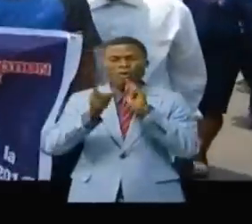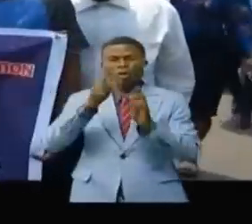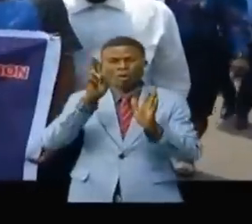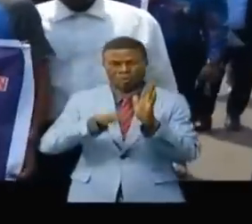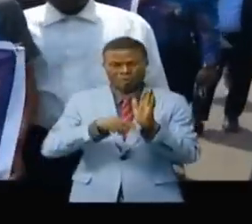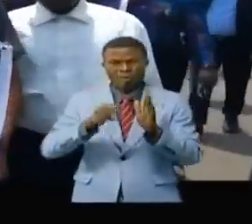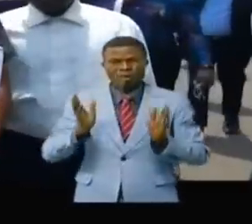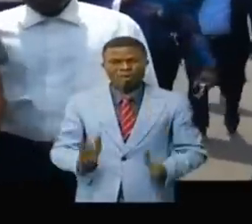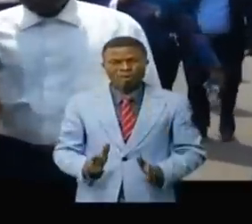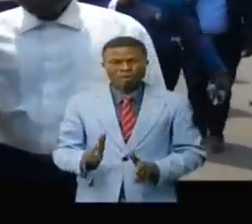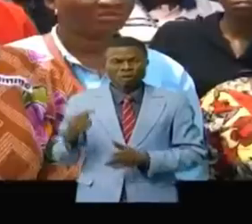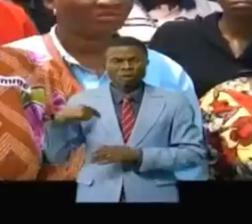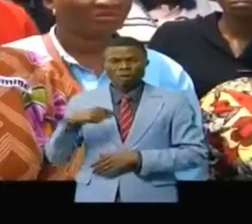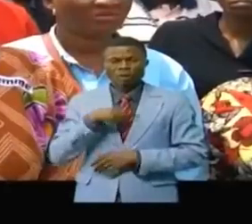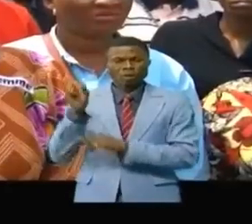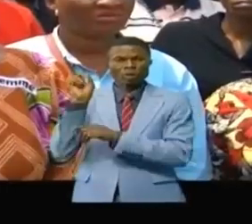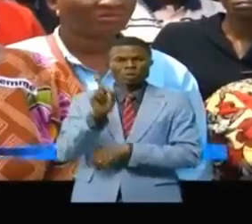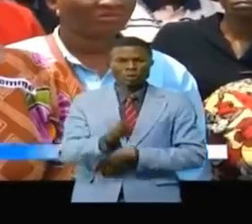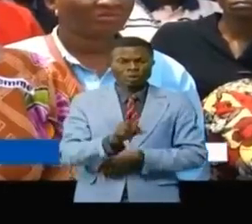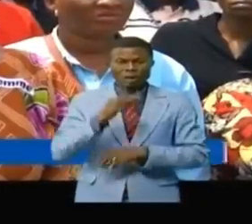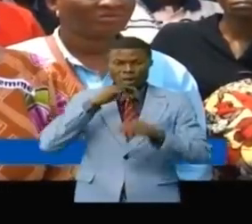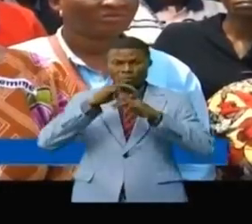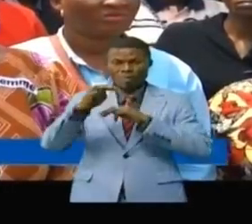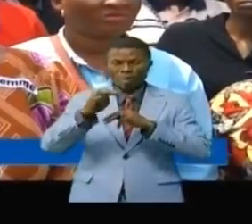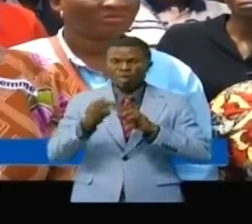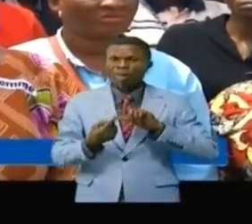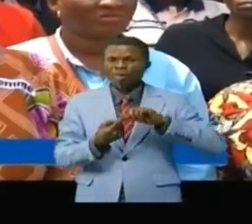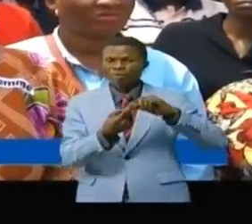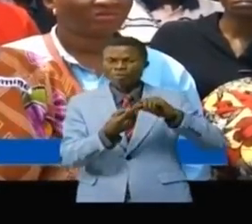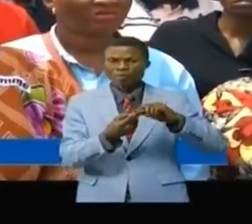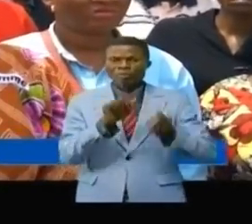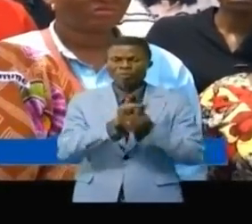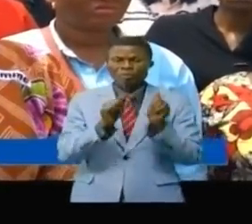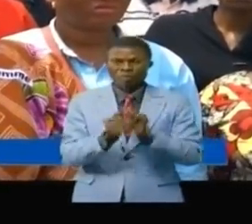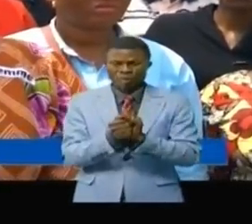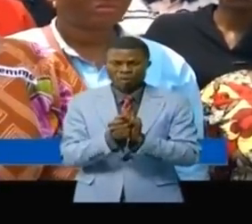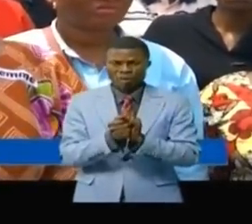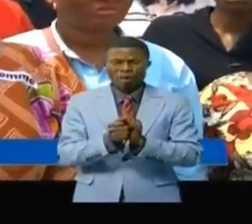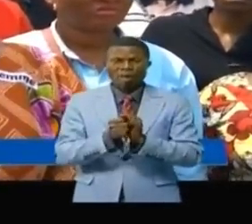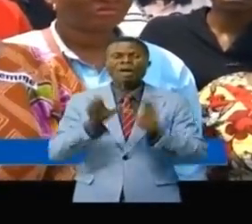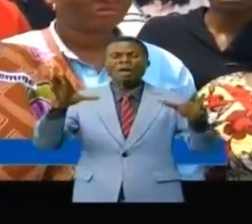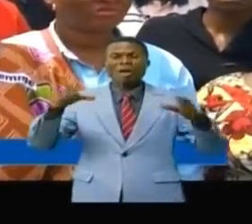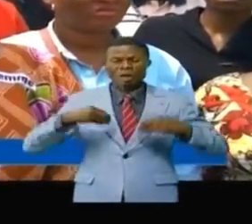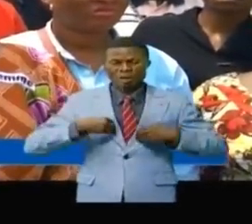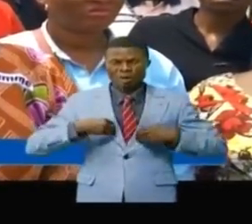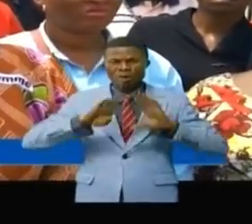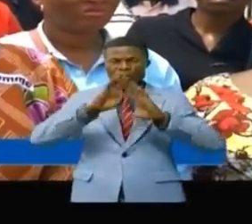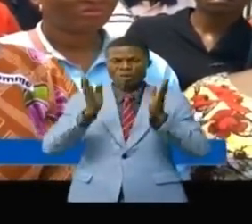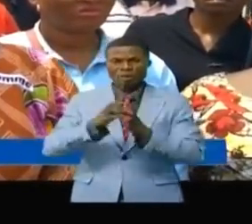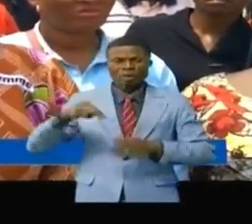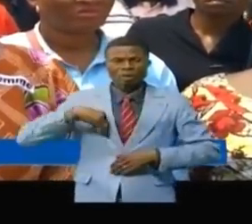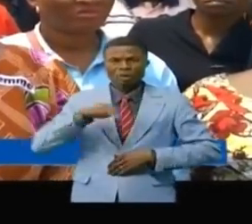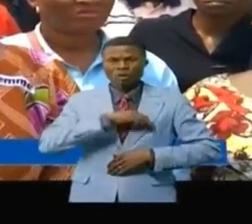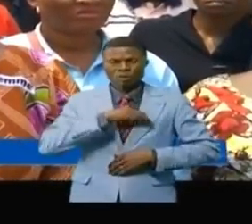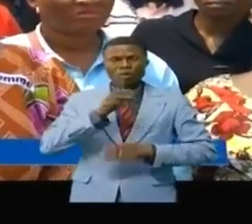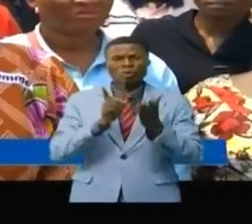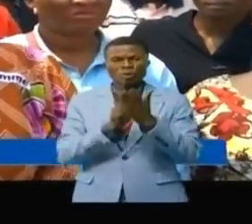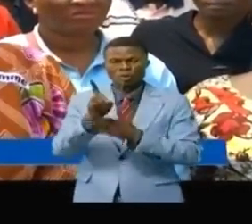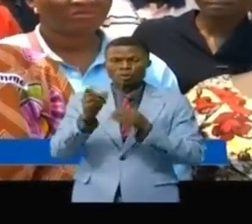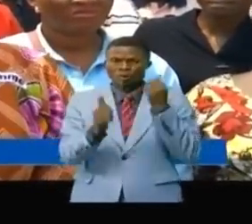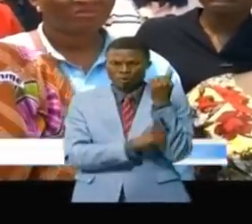Nous sommes venus avec un message par rapport à l'entérinement des membres de la Commission nationale des droits de